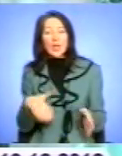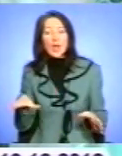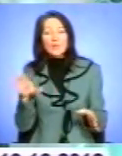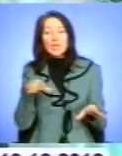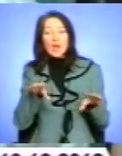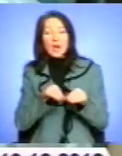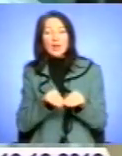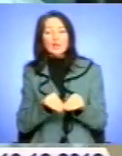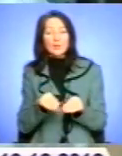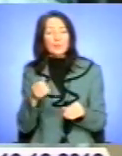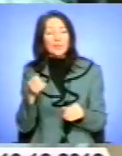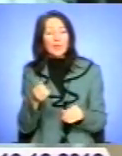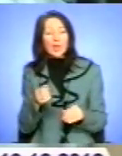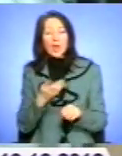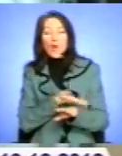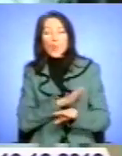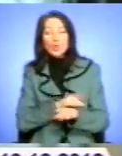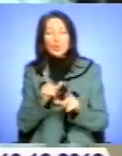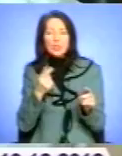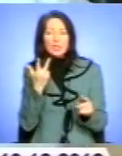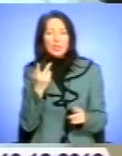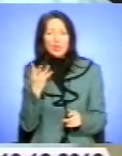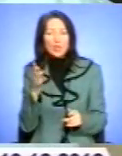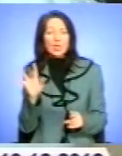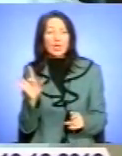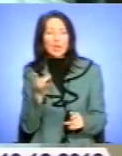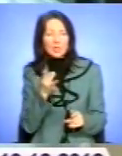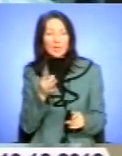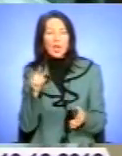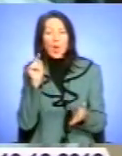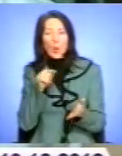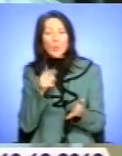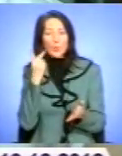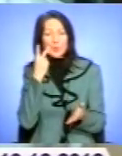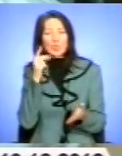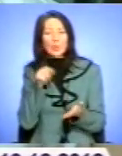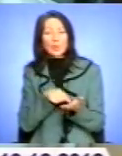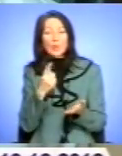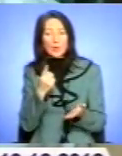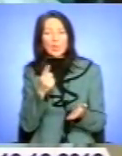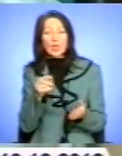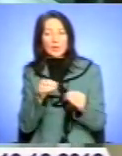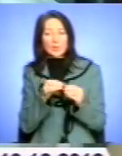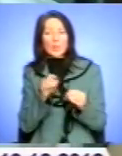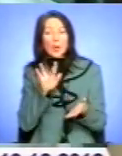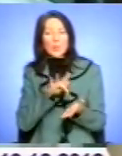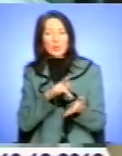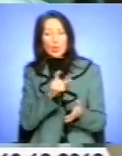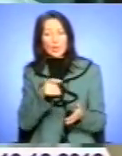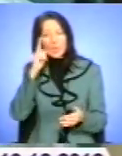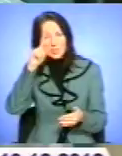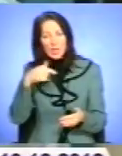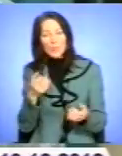це подолали. Ми до Польщі вже їздили 3-4 рази і постійно ми падаємо до одного того самого місця. Ми цих людей, які приїхали, більше вже знаємо, ми з ними